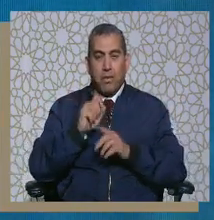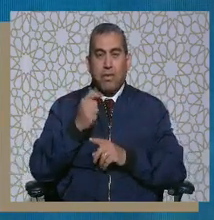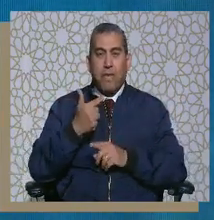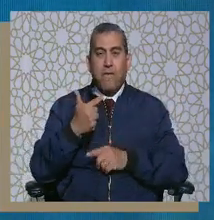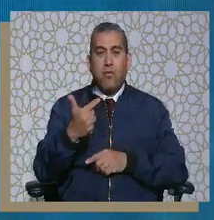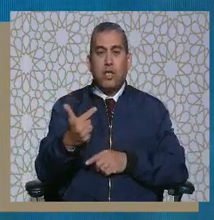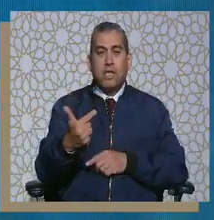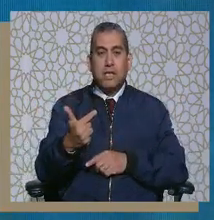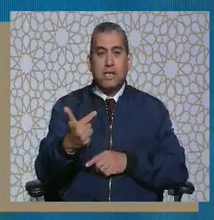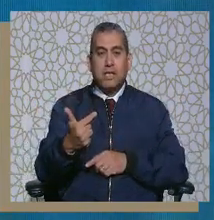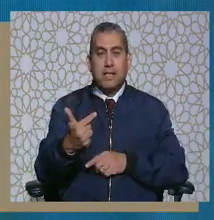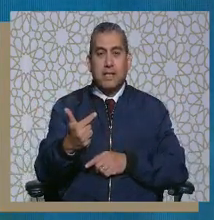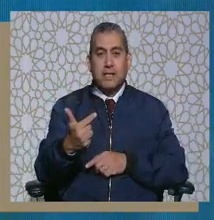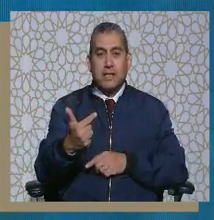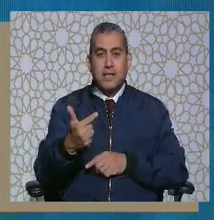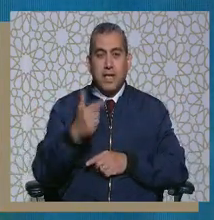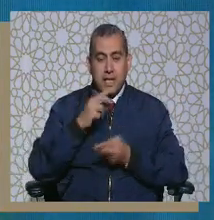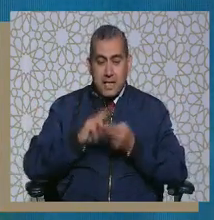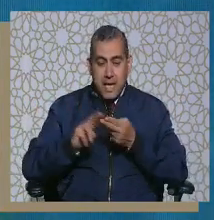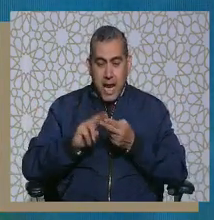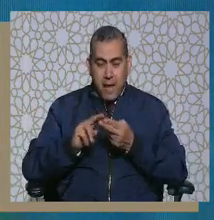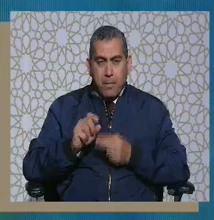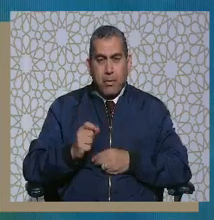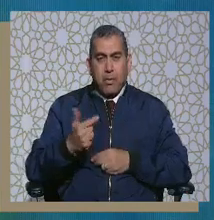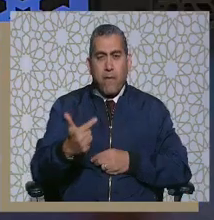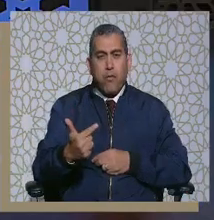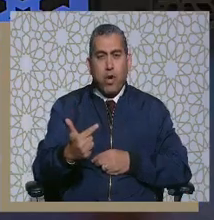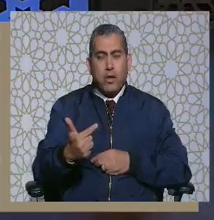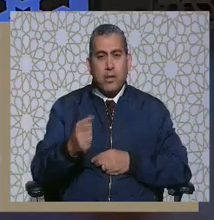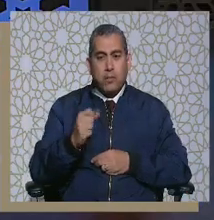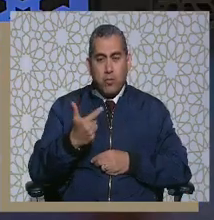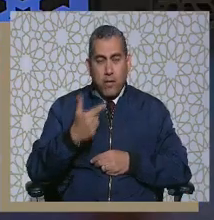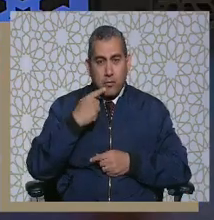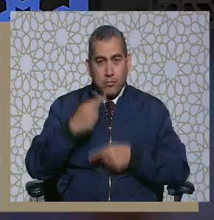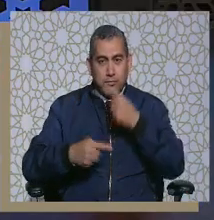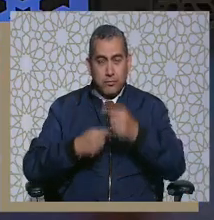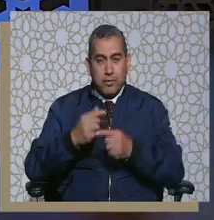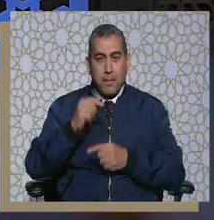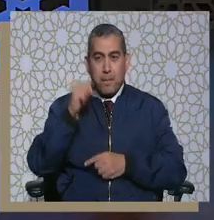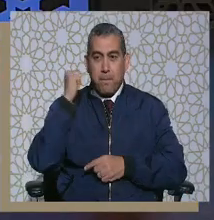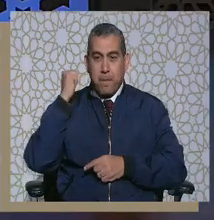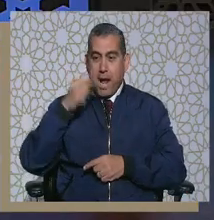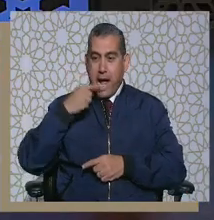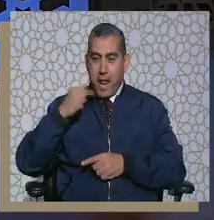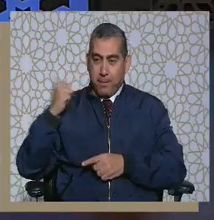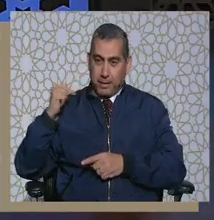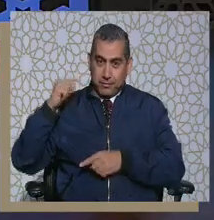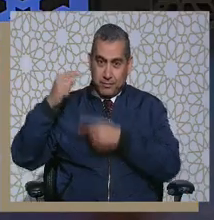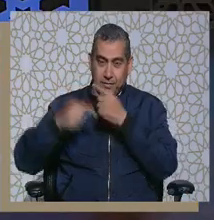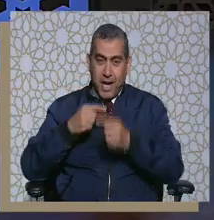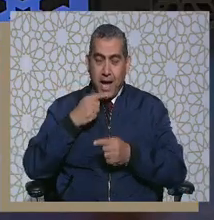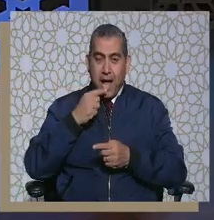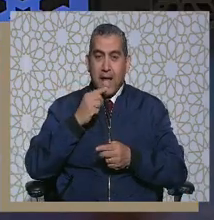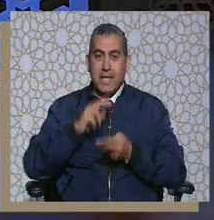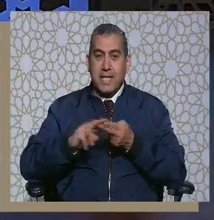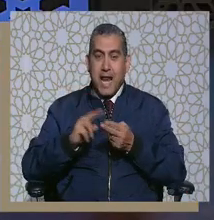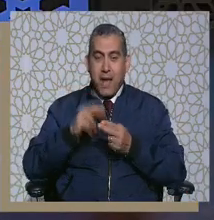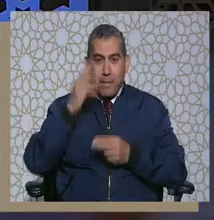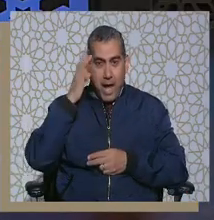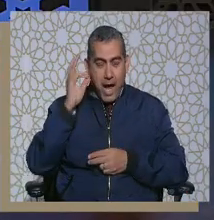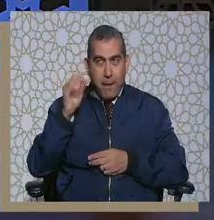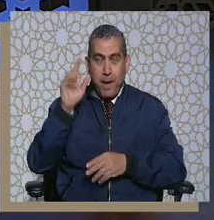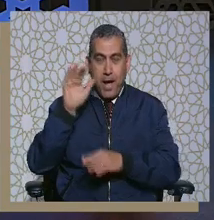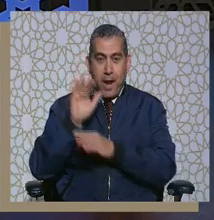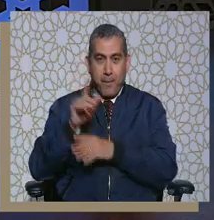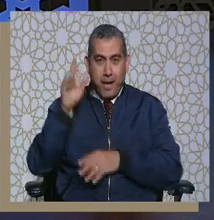التفويض سلام التفويض ده مرتبط جدا ومكمل لحلقه امبارح اللي احنا تكلمنا فيها عن سلام الحكمه الربانيه